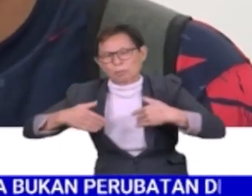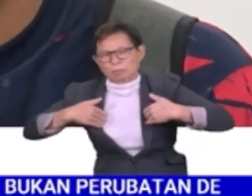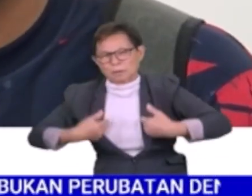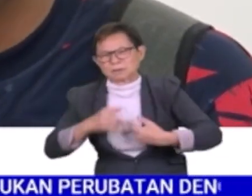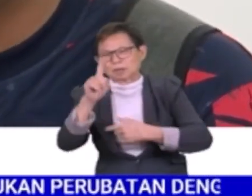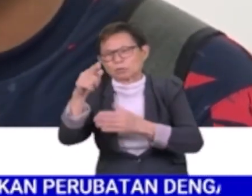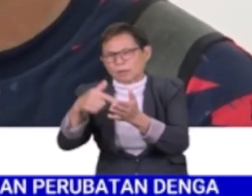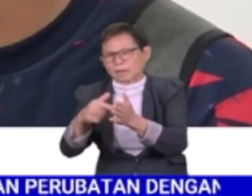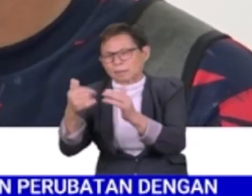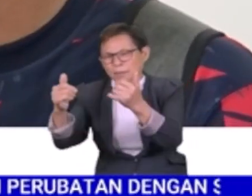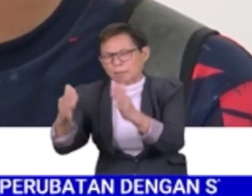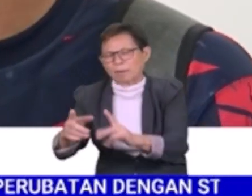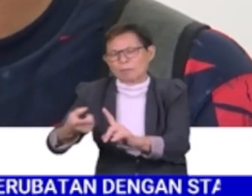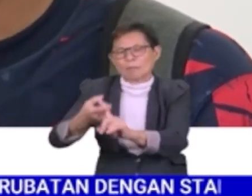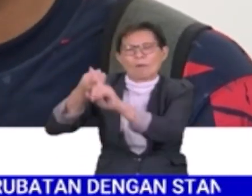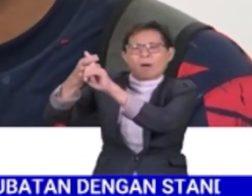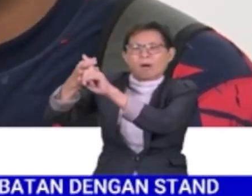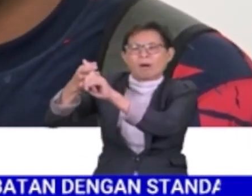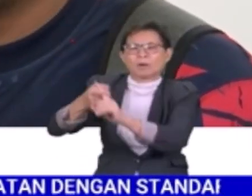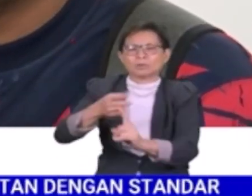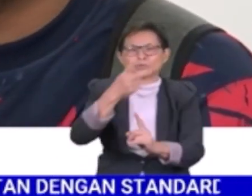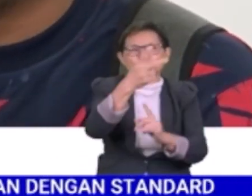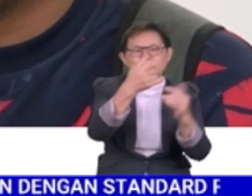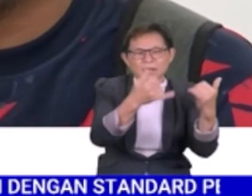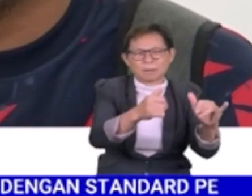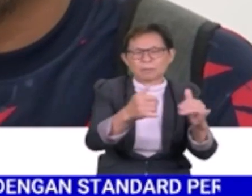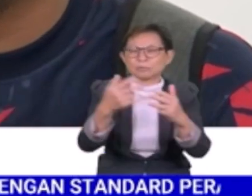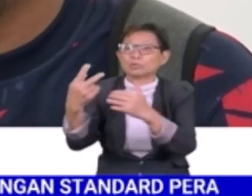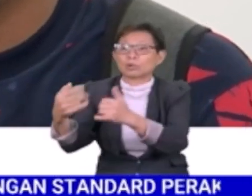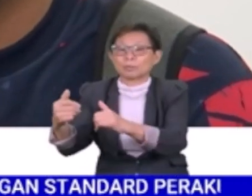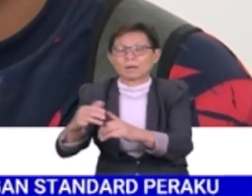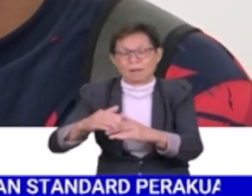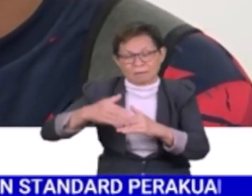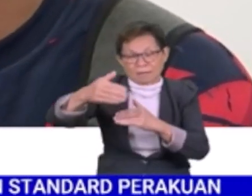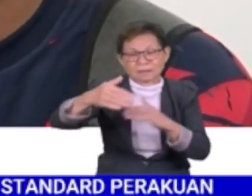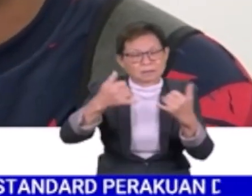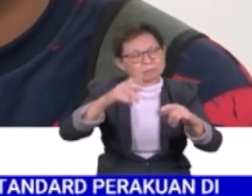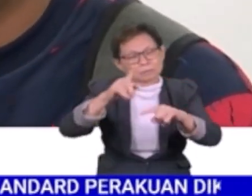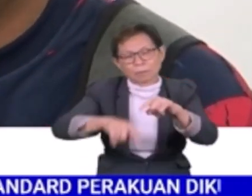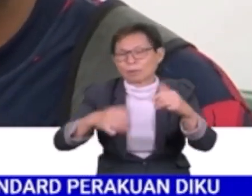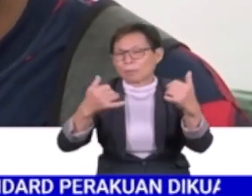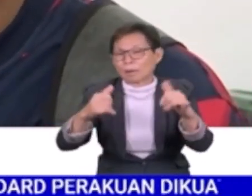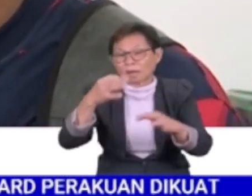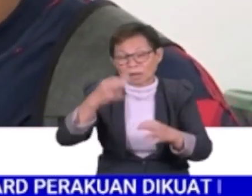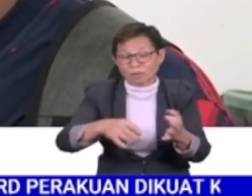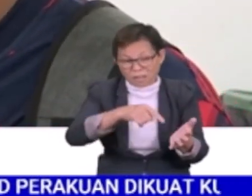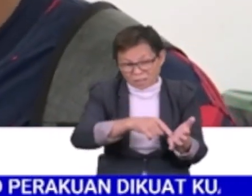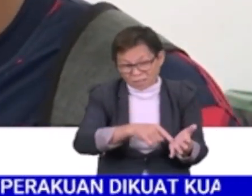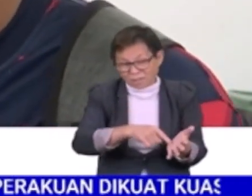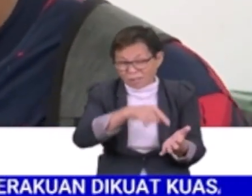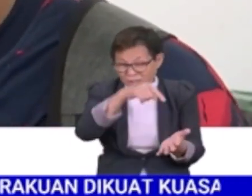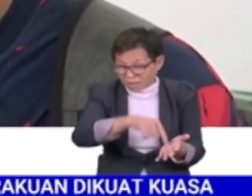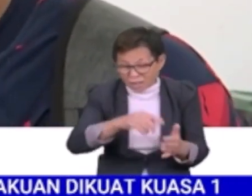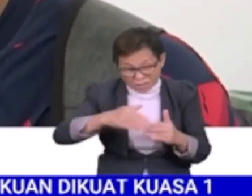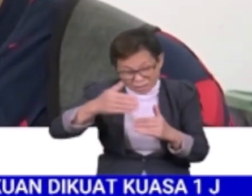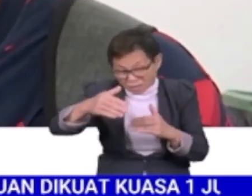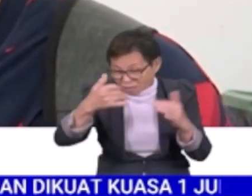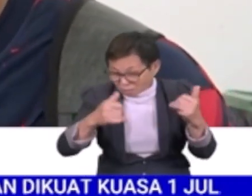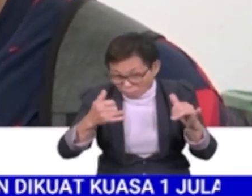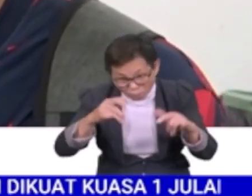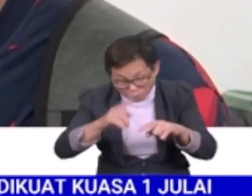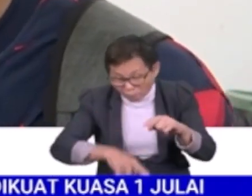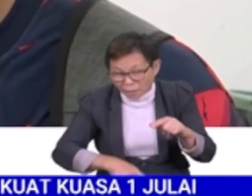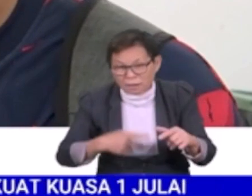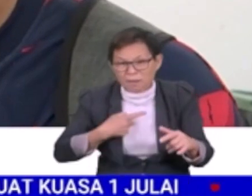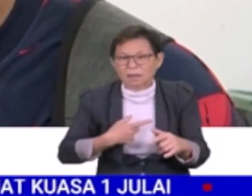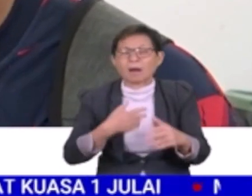player pun still under suspend 2 game, so hari ni dengan next game dia tak boleh main. So kalau yang ni pun still next game tak boleh main, so kita kena